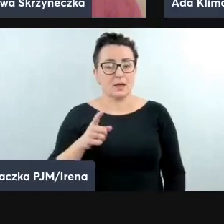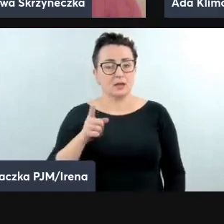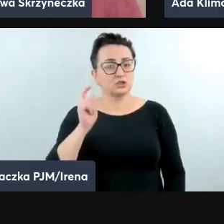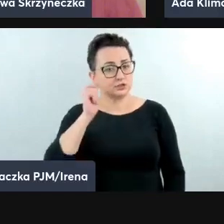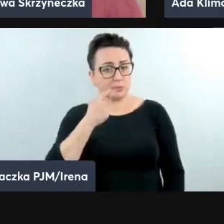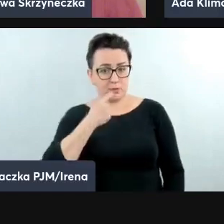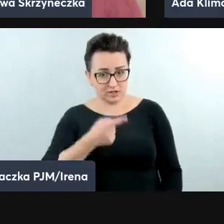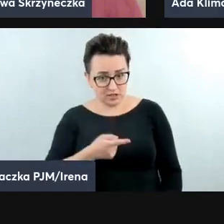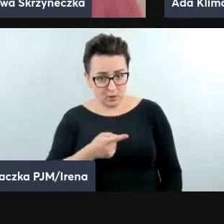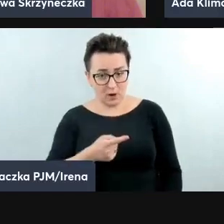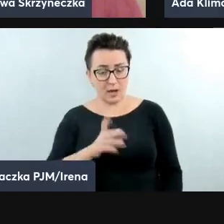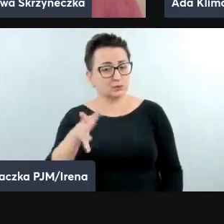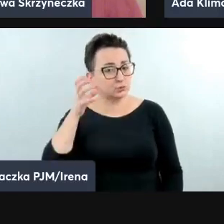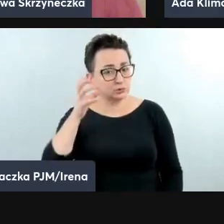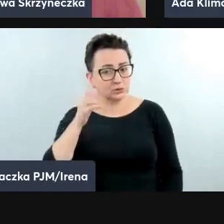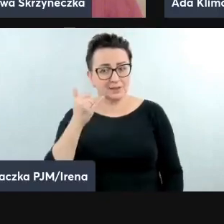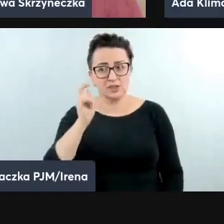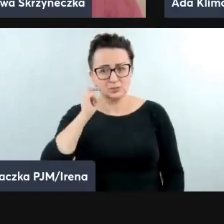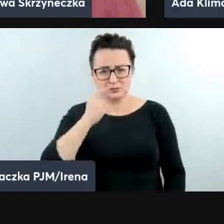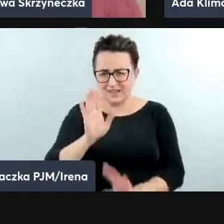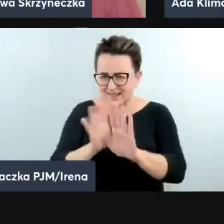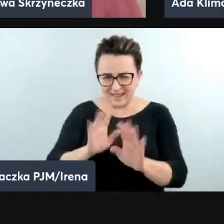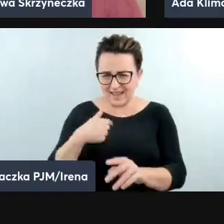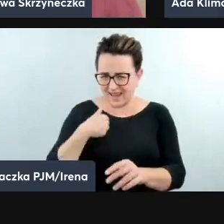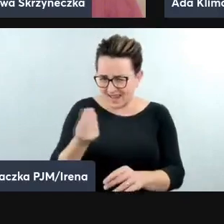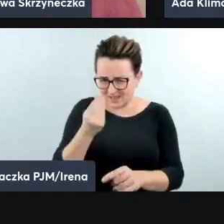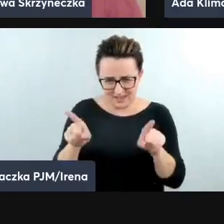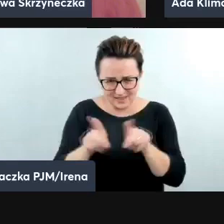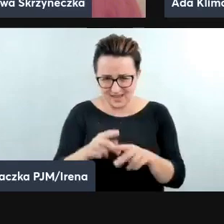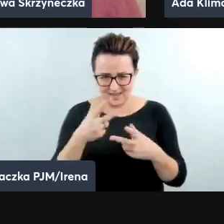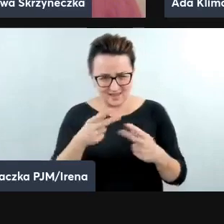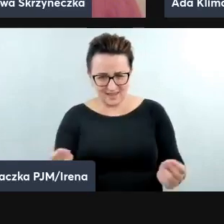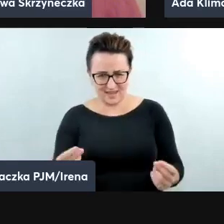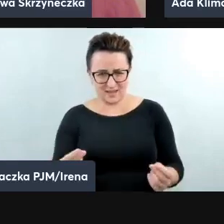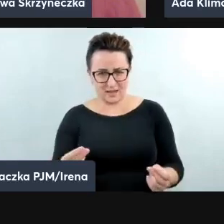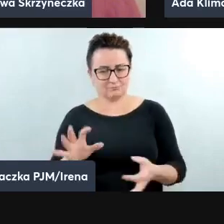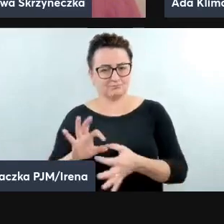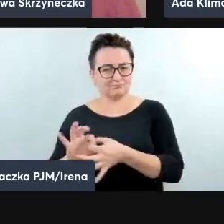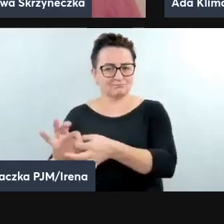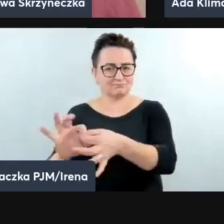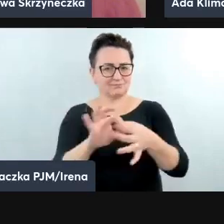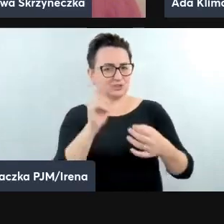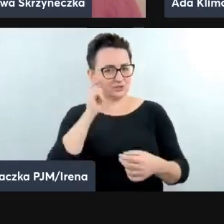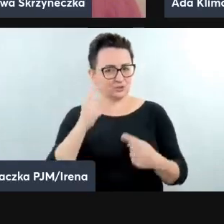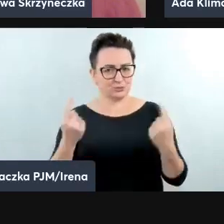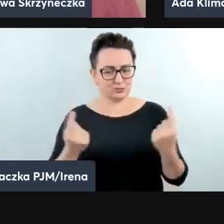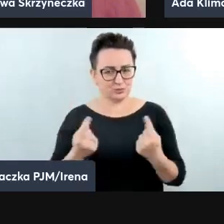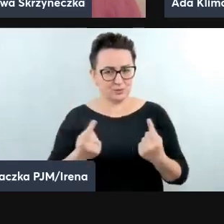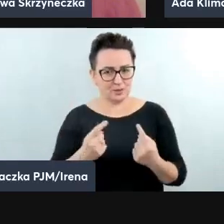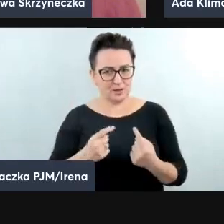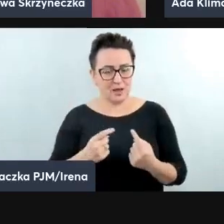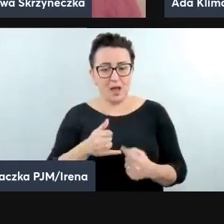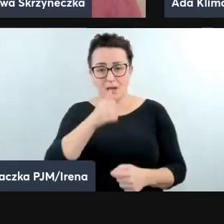nie. I taka się, wiecie, więź między nimi tam wywiązała, która no jest nie do zrobienia w domu, ani z książką, ani z